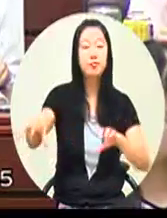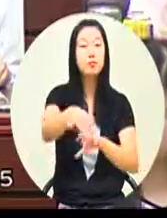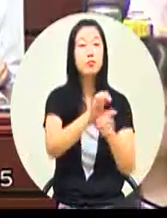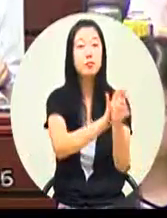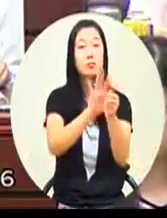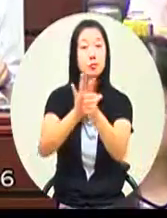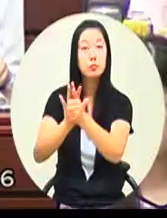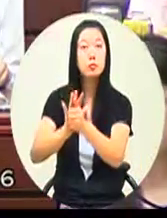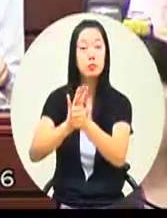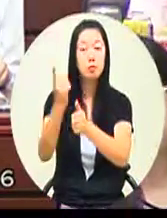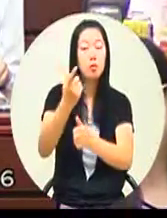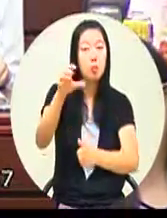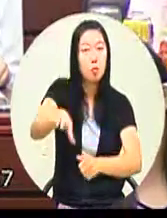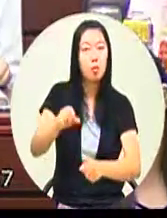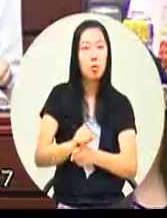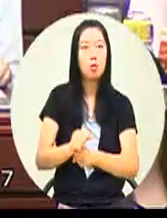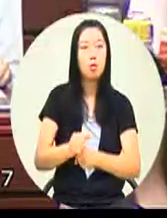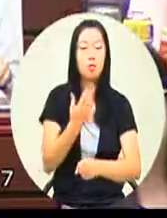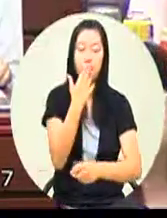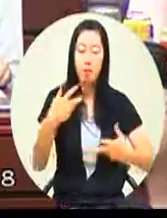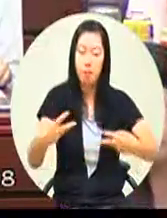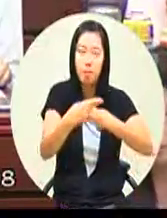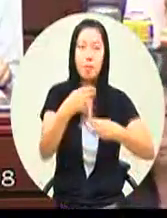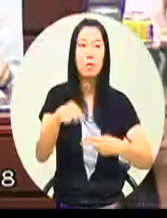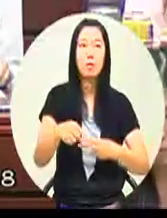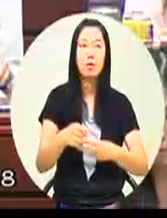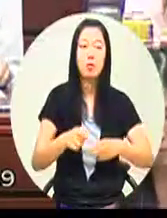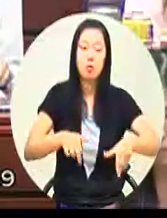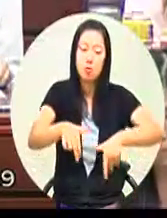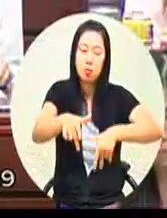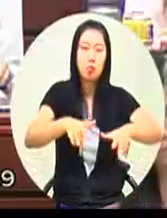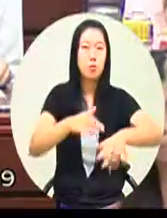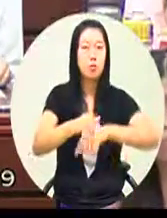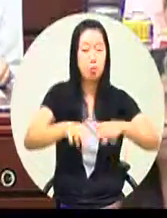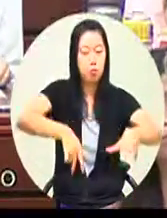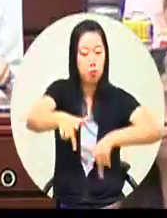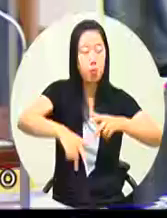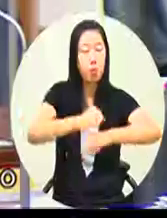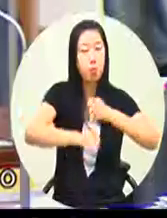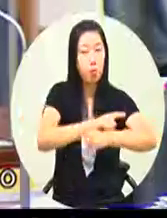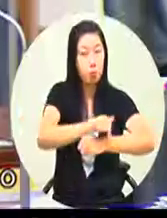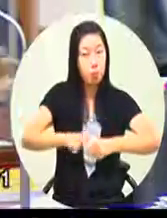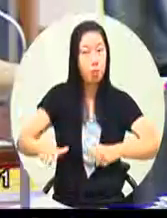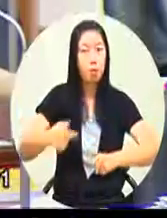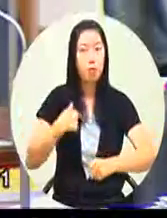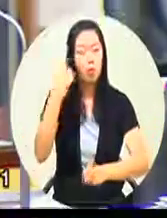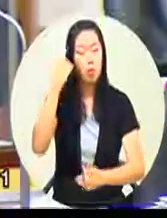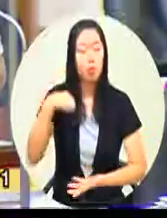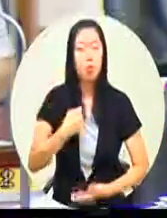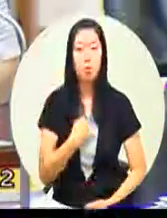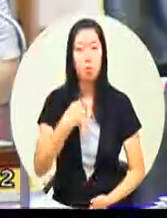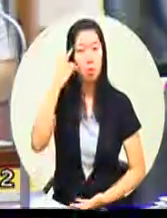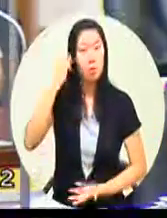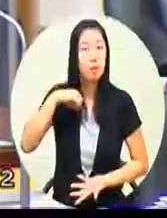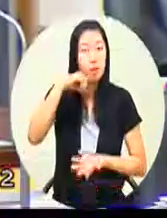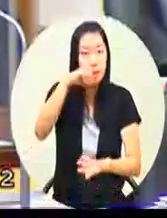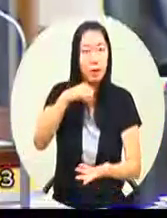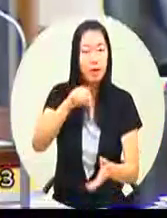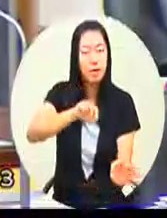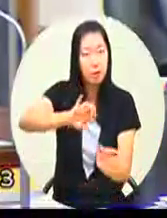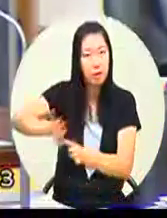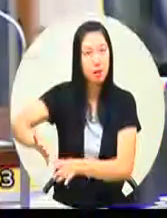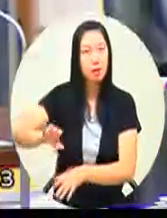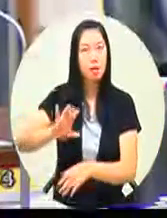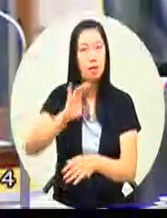源头管理，就是从绝育的，那绝育当然有很多流浪犬。 另外本席在建议，因为时间的关系本席在建议你另外一个方